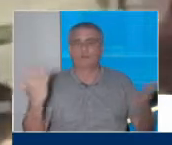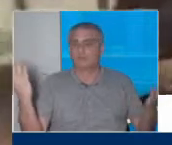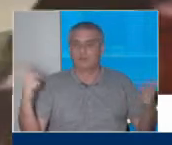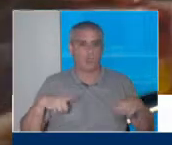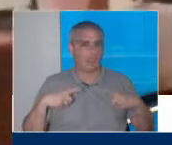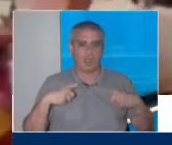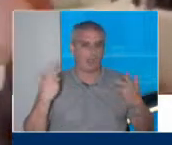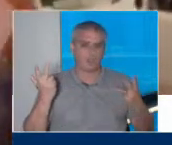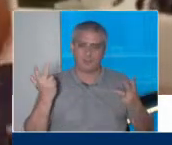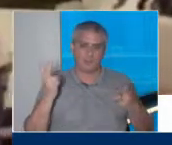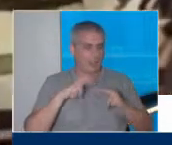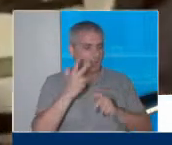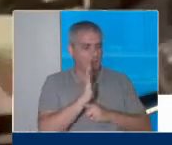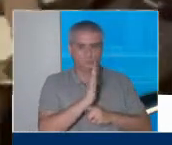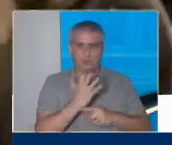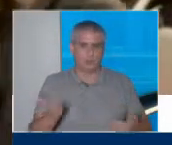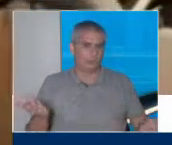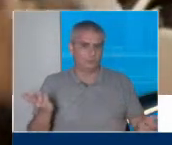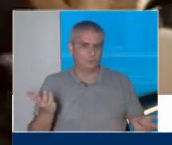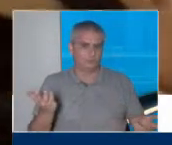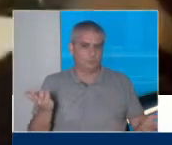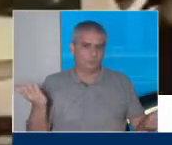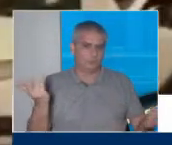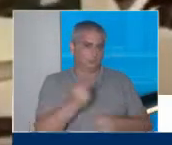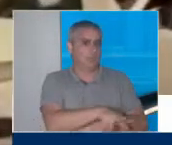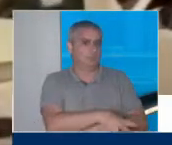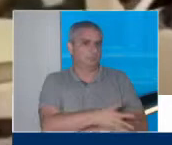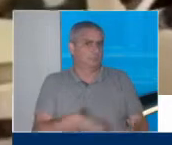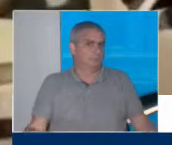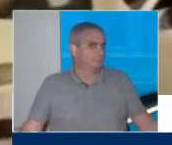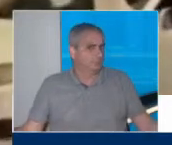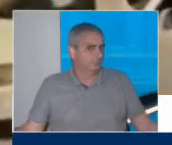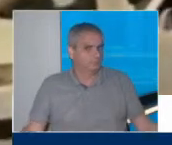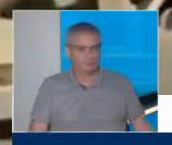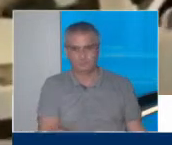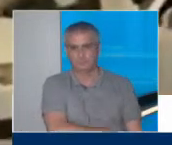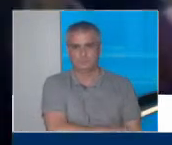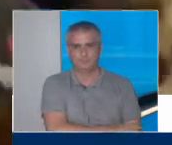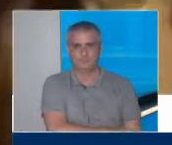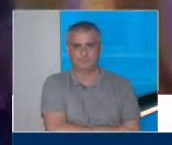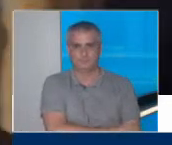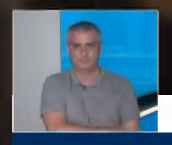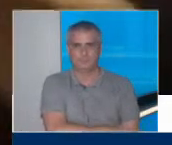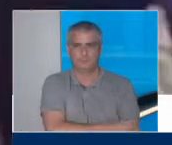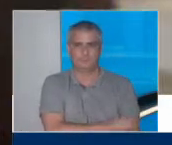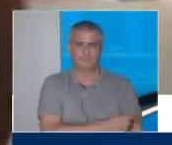חי, ואחרי 5 דקות אתה תראה אותו בכותרת, בכלל טעות בזיהוי. גם חלק